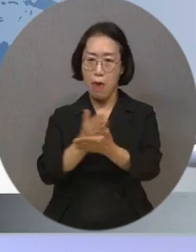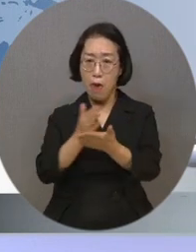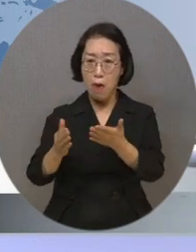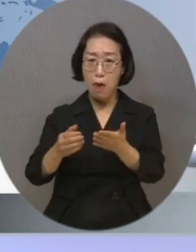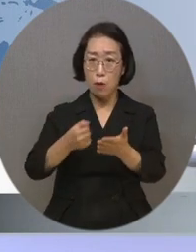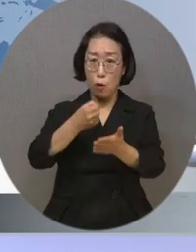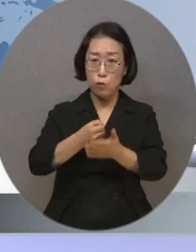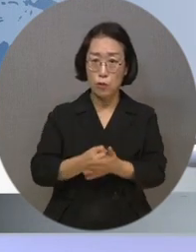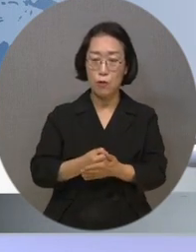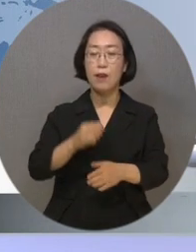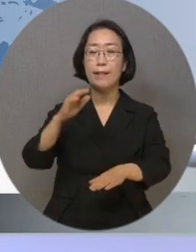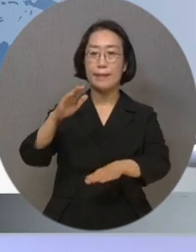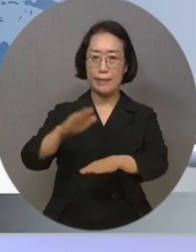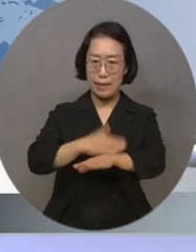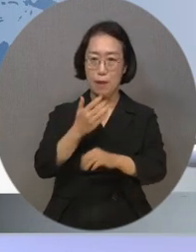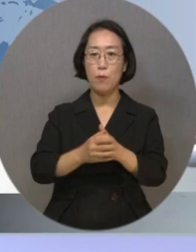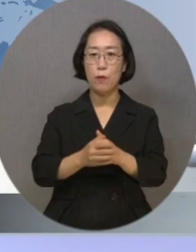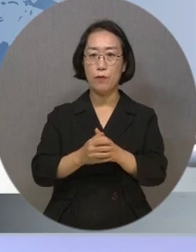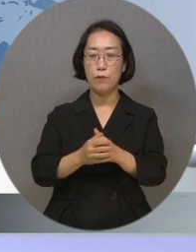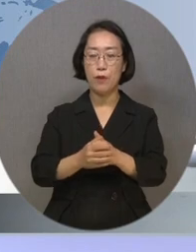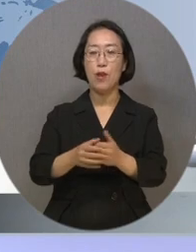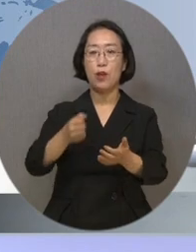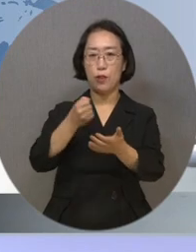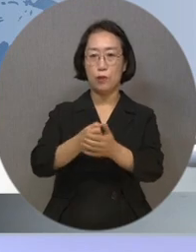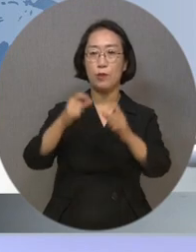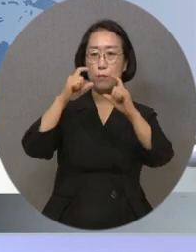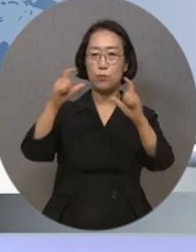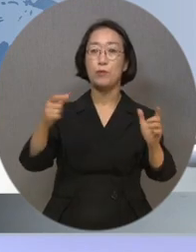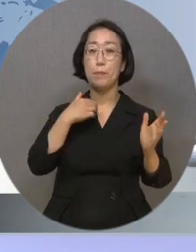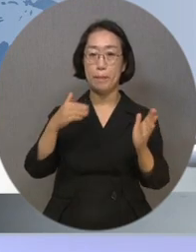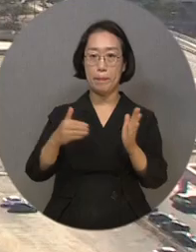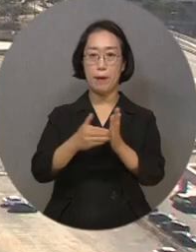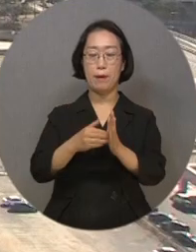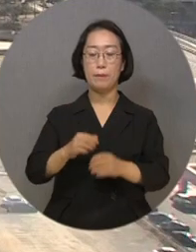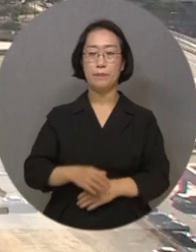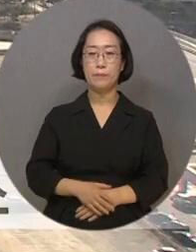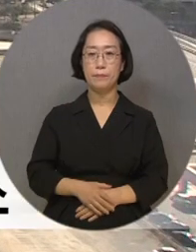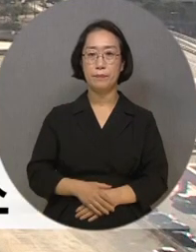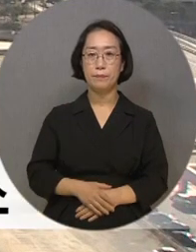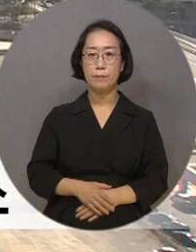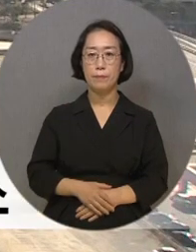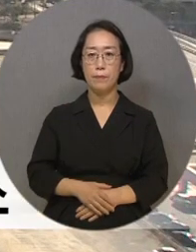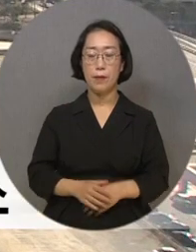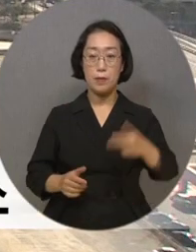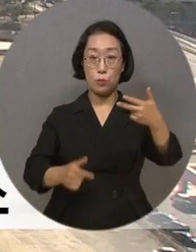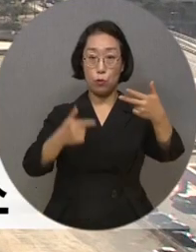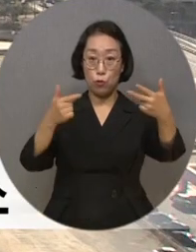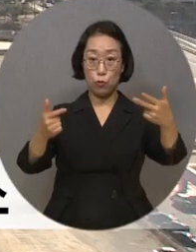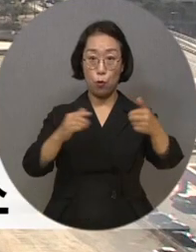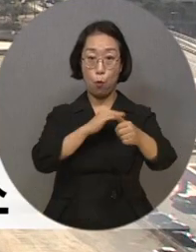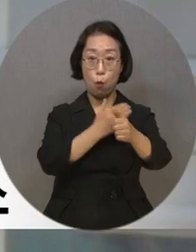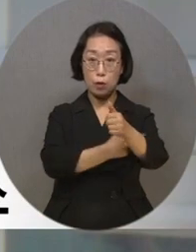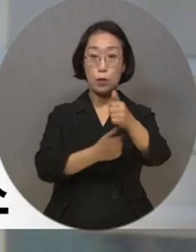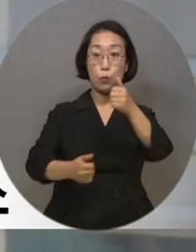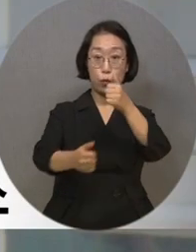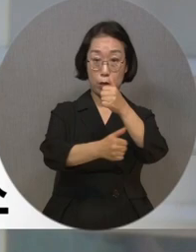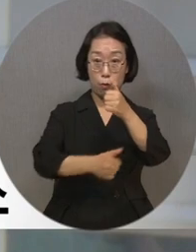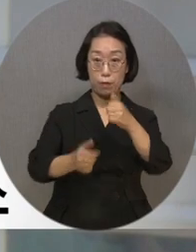것은 잘못이라는 행정심판 결정이 나왔습니다. 지난 6일 국민권익위원회